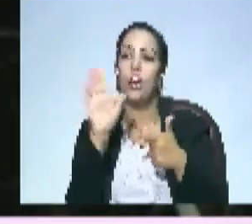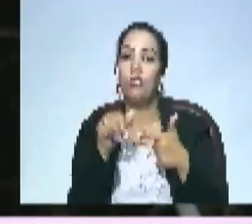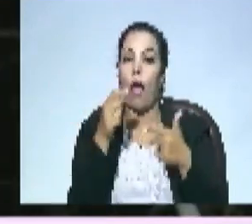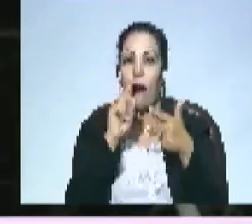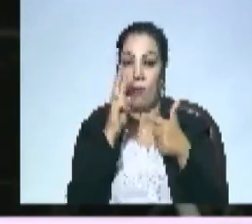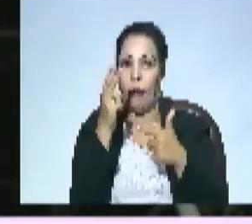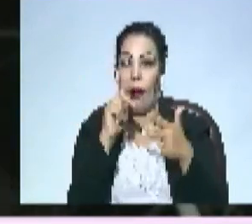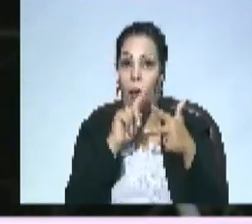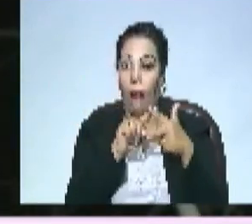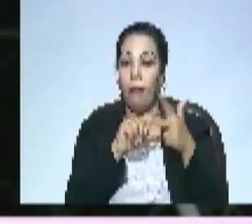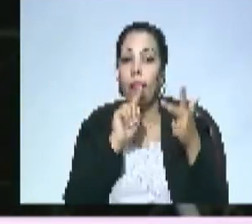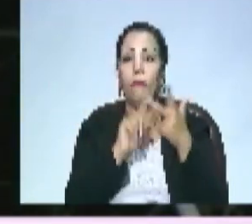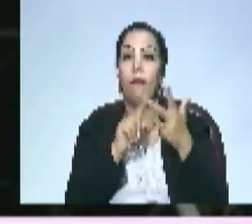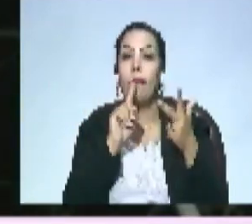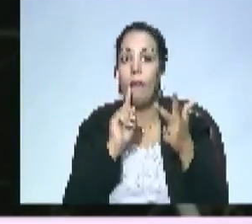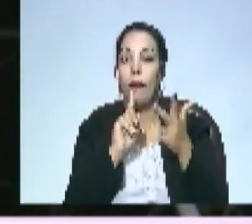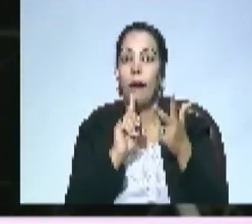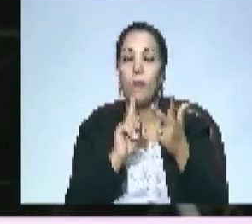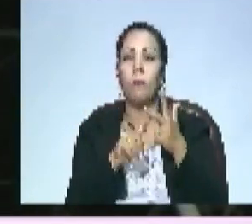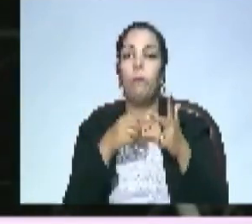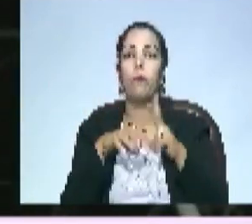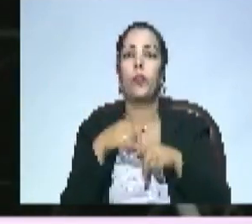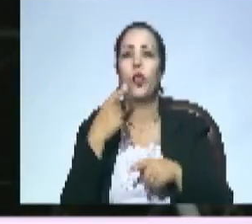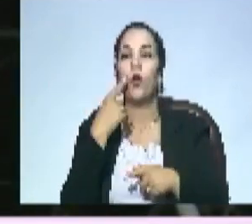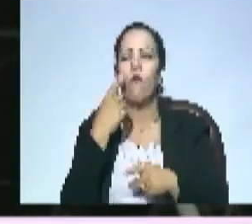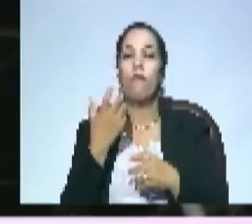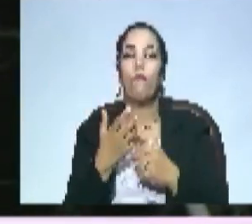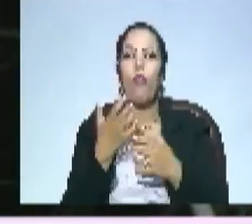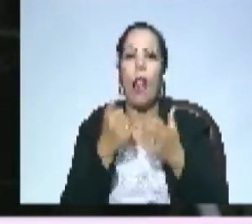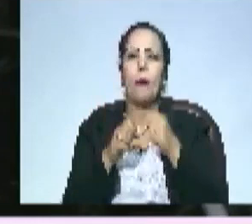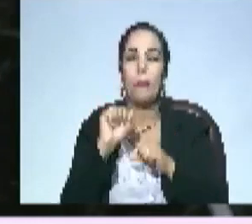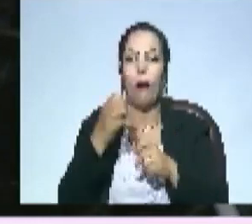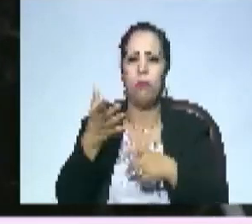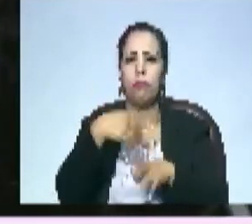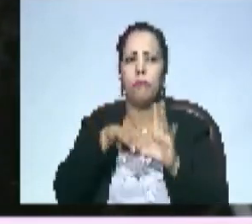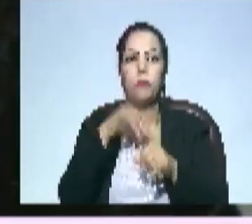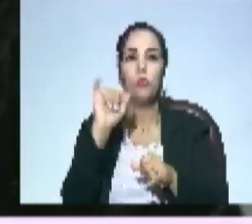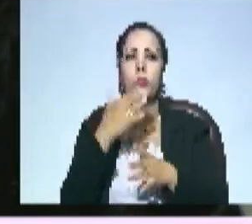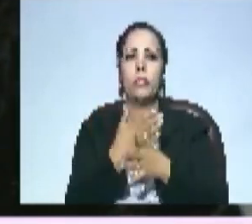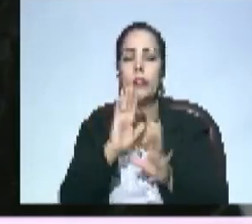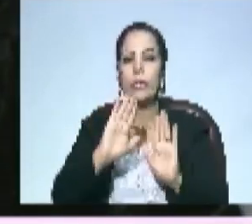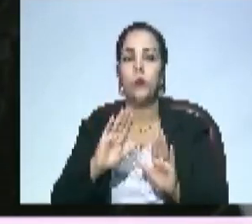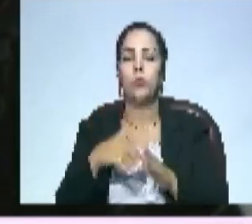علشان تمسك كده عشان هنعمل عليها حاجه مهمه جدا